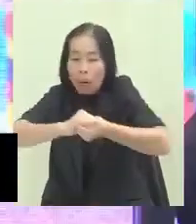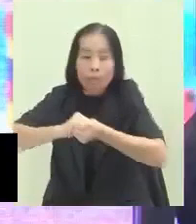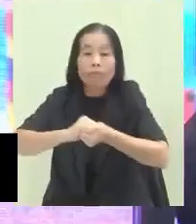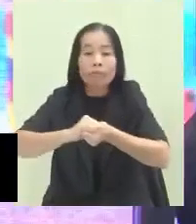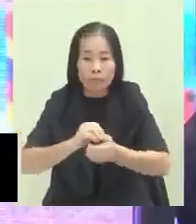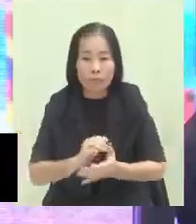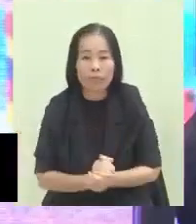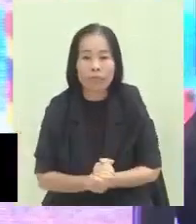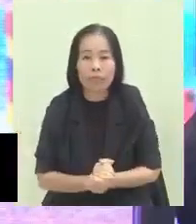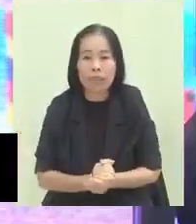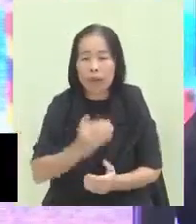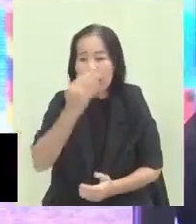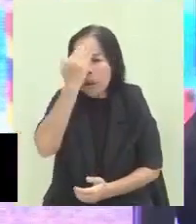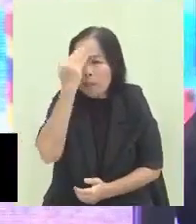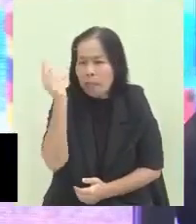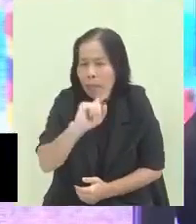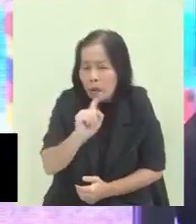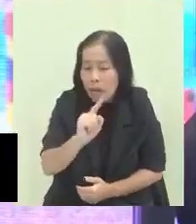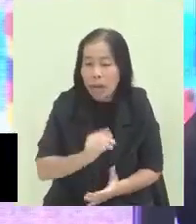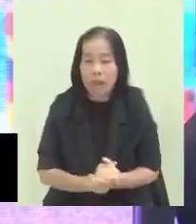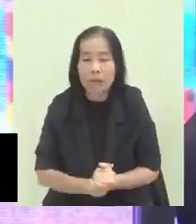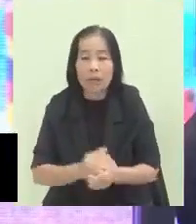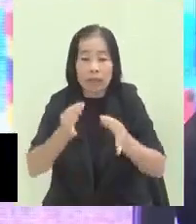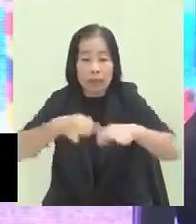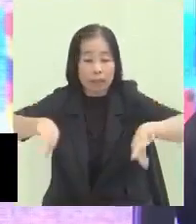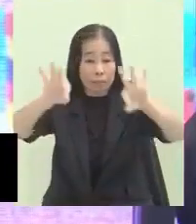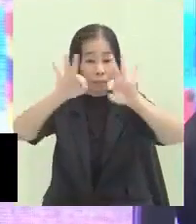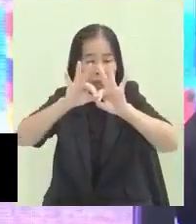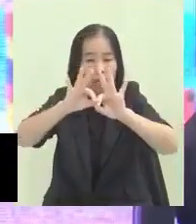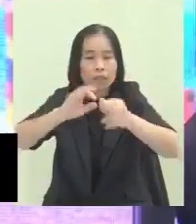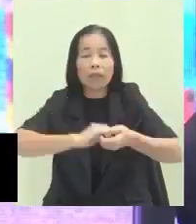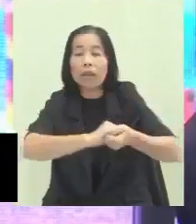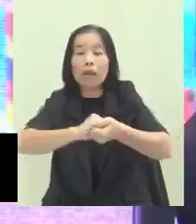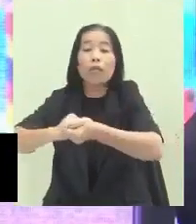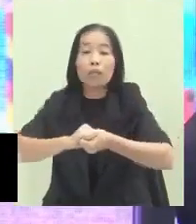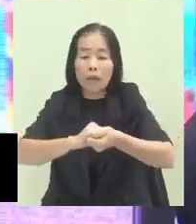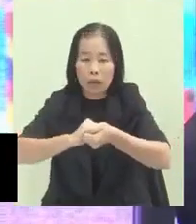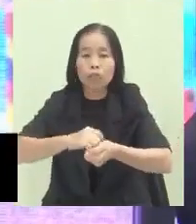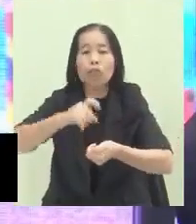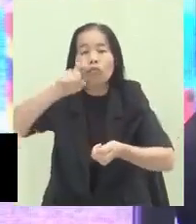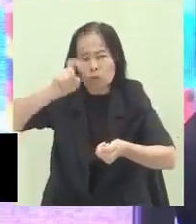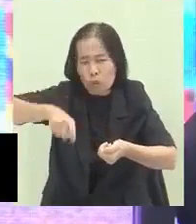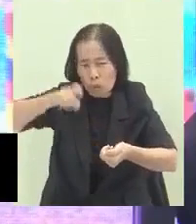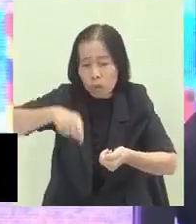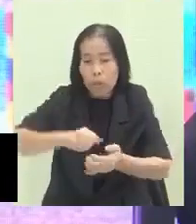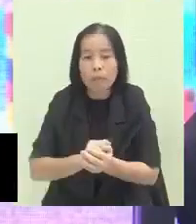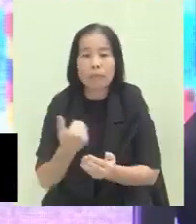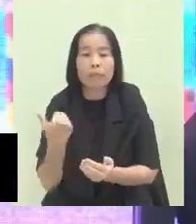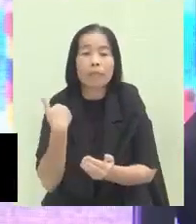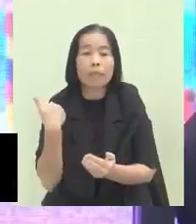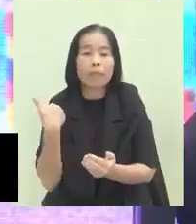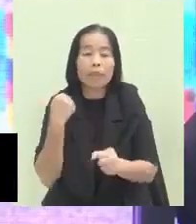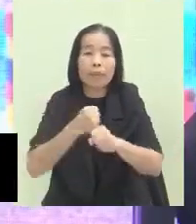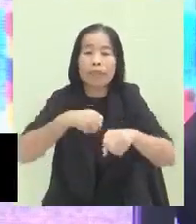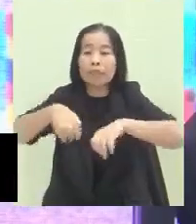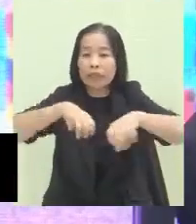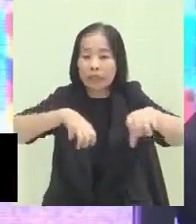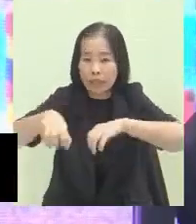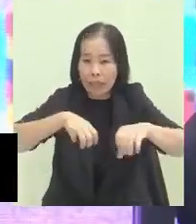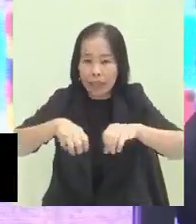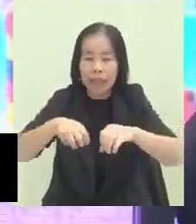ที่เน้นย้ำทุกคนทุกภาคส่วนรวมพลังเป็นหนึ่งเดียวโดยต้องดำเนินการท